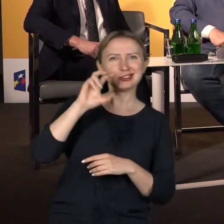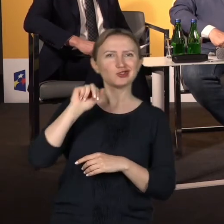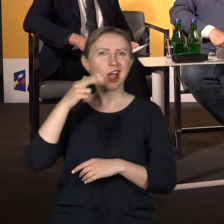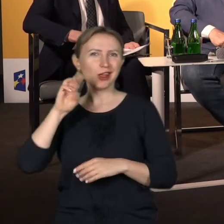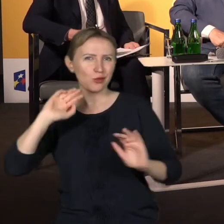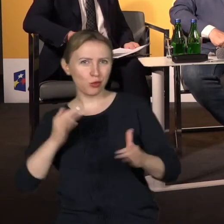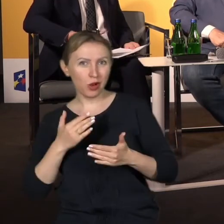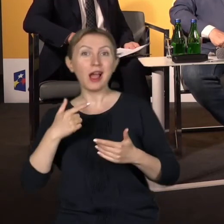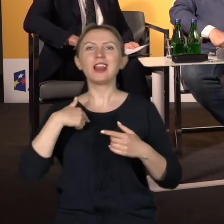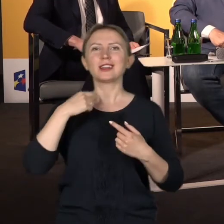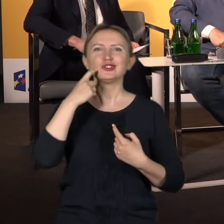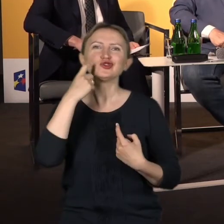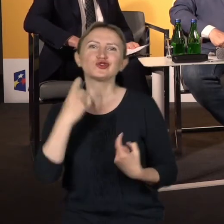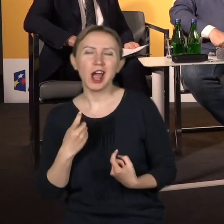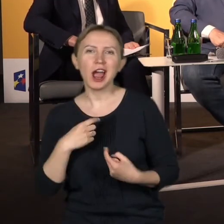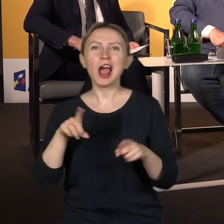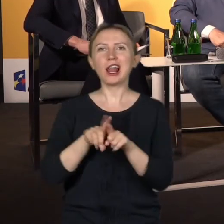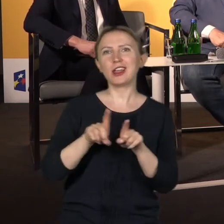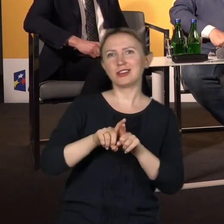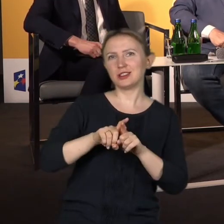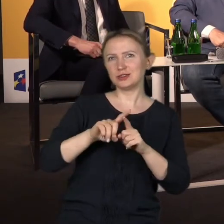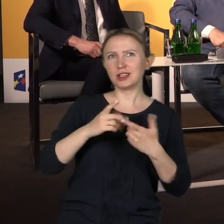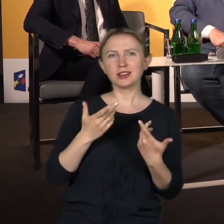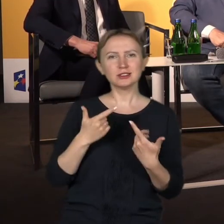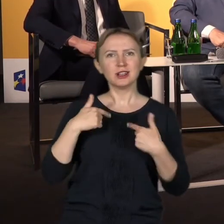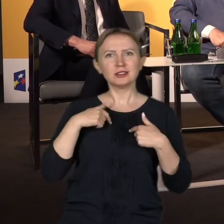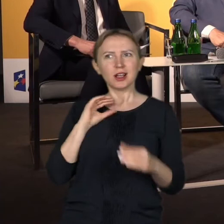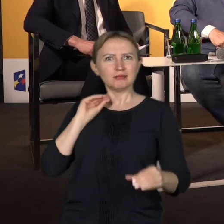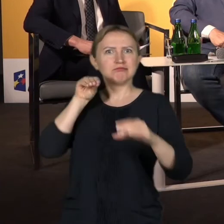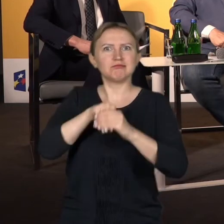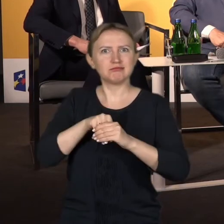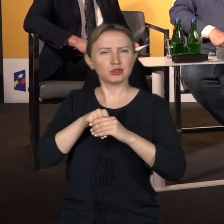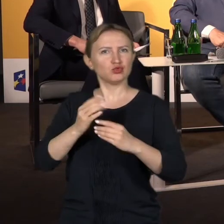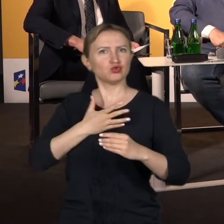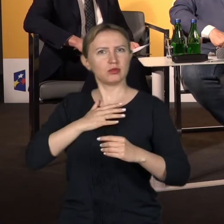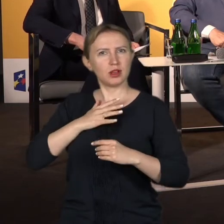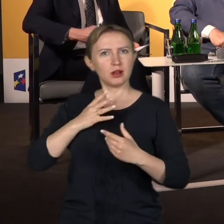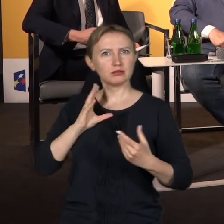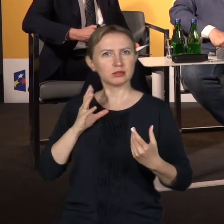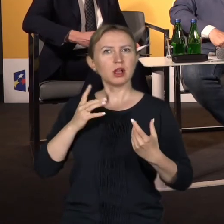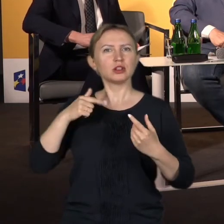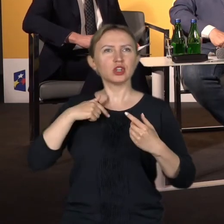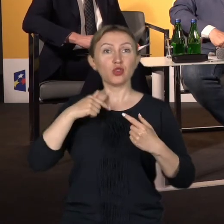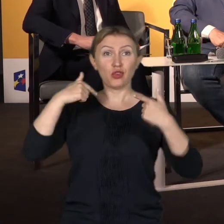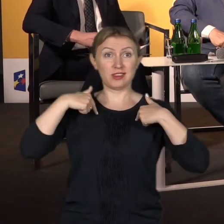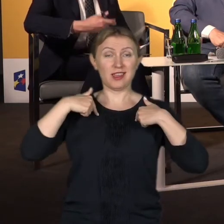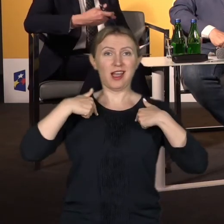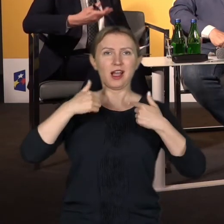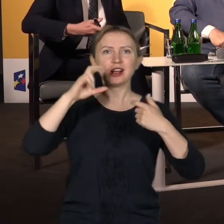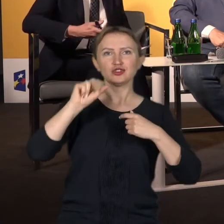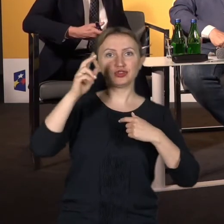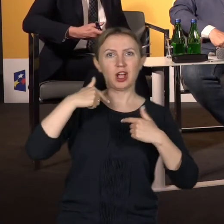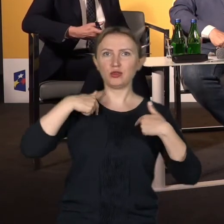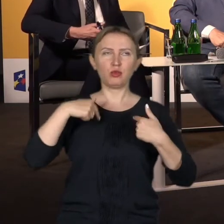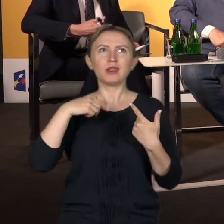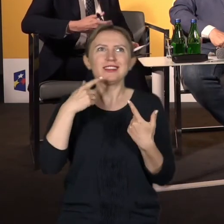żartobliwym, ale też zwracającym uwagę na to upodmiotowienie mieszkańców, zwracającym uwagę na to, że to mieszkańcy są Chrzanowem, bo